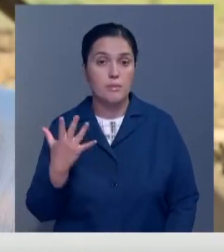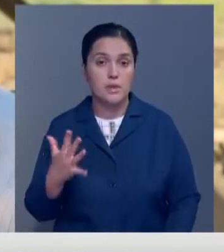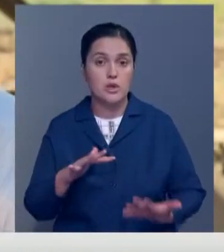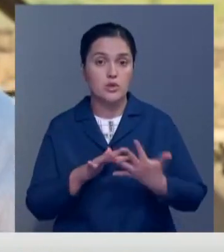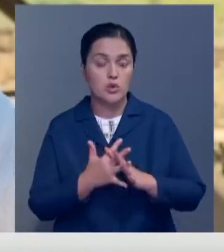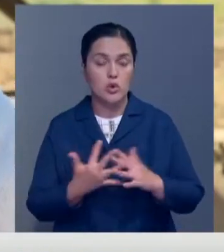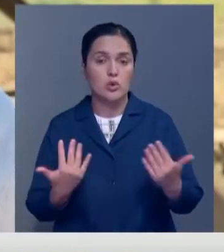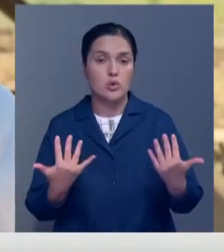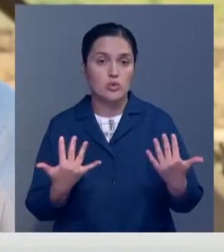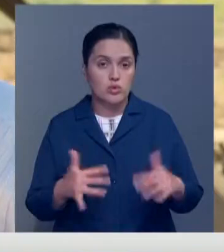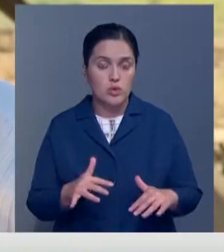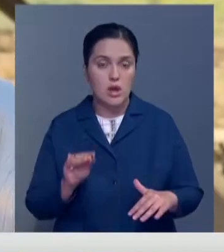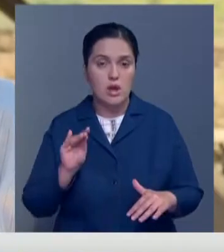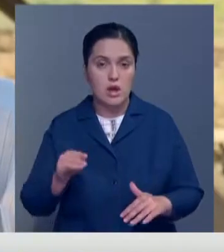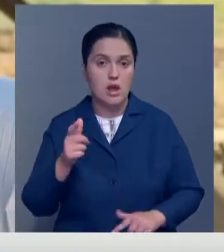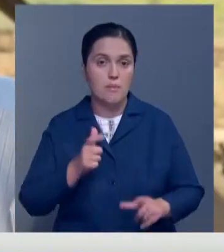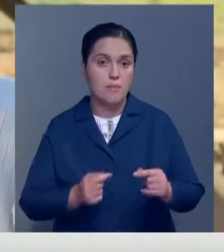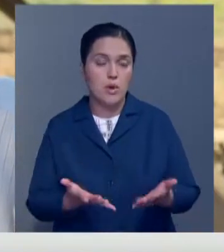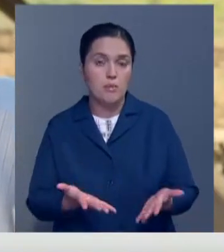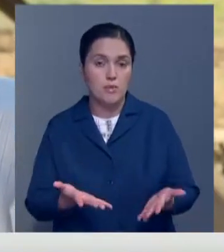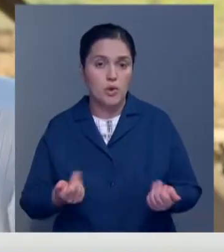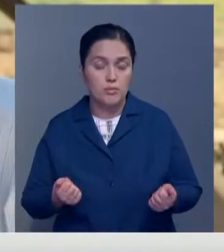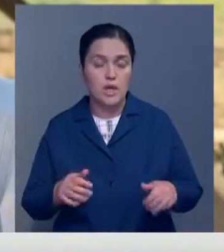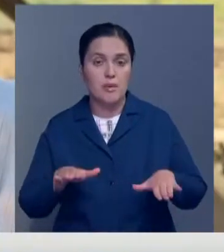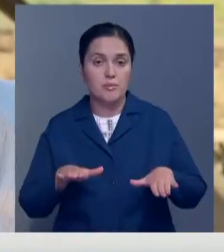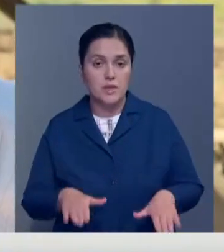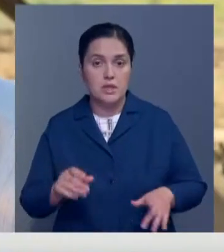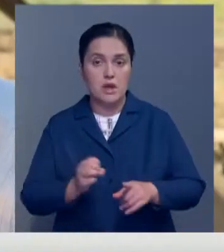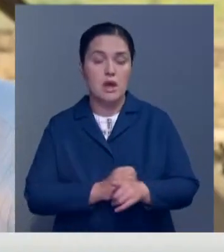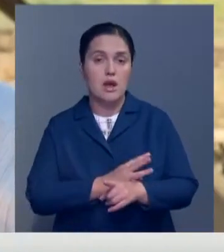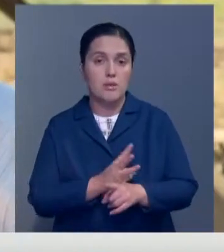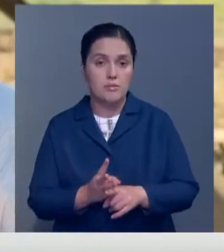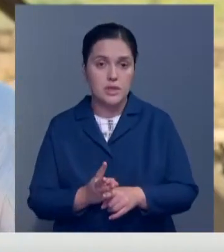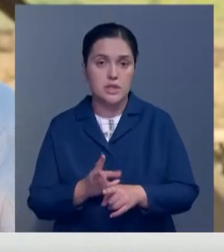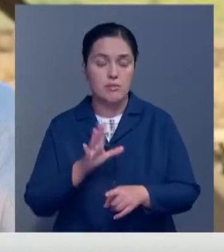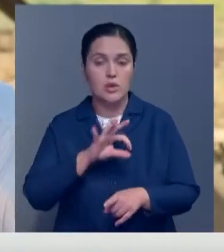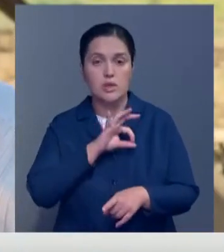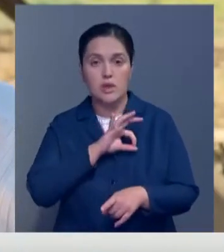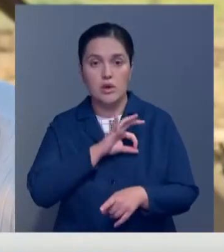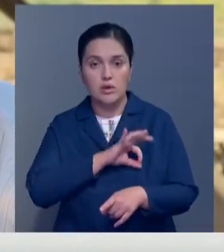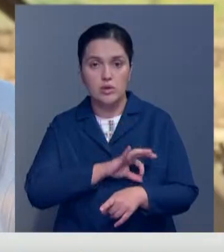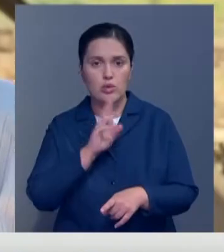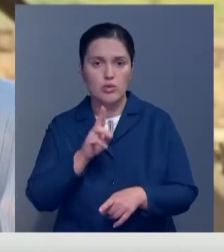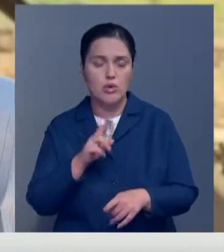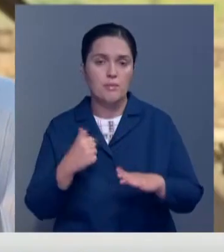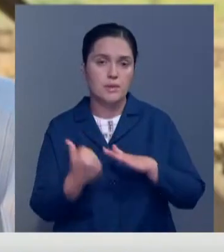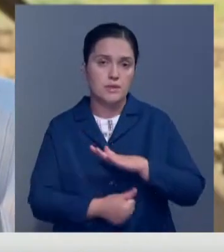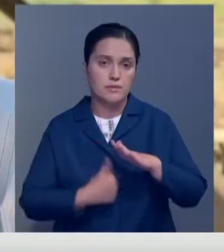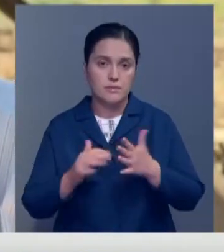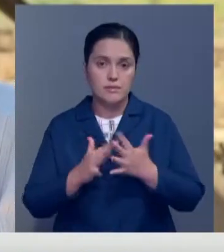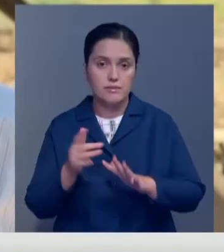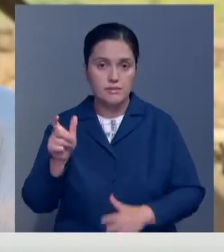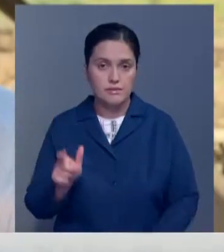селах уже установили молокоприемные пункты. Это обеспечит устойчивый доход безработным сельчанам.